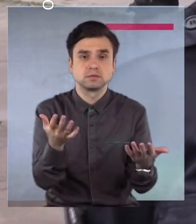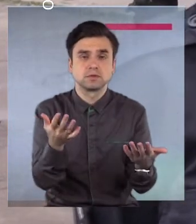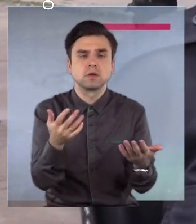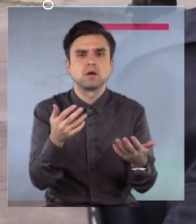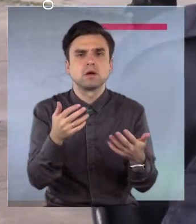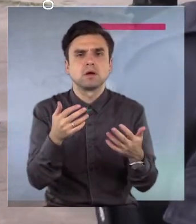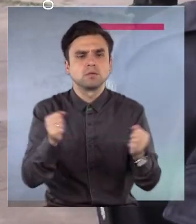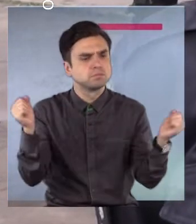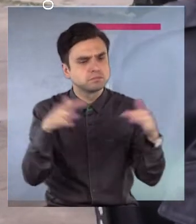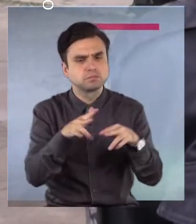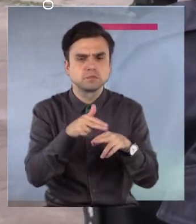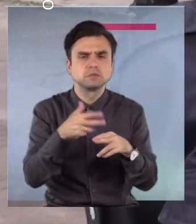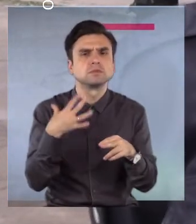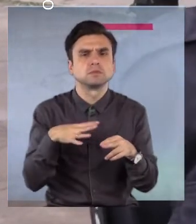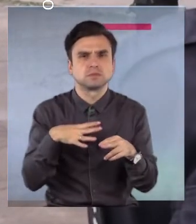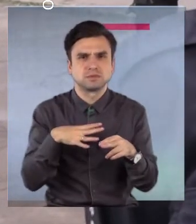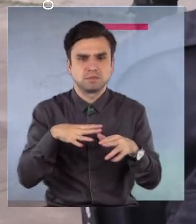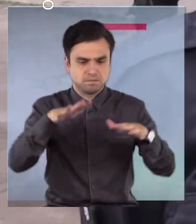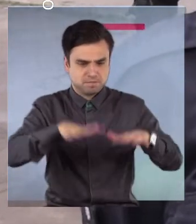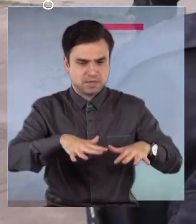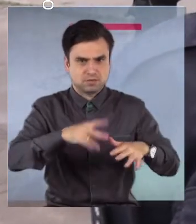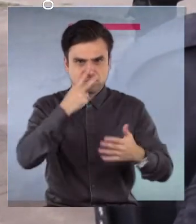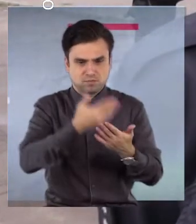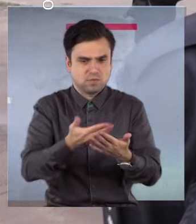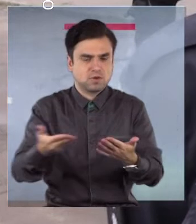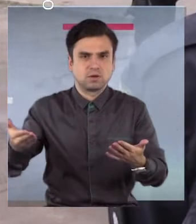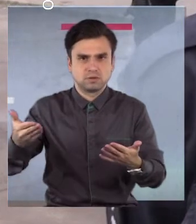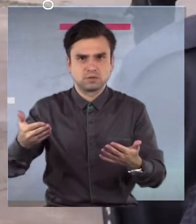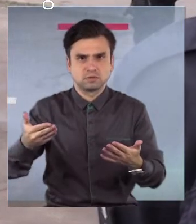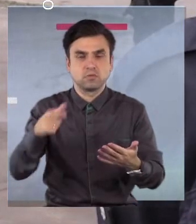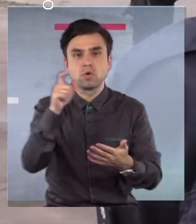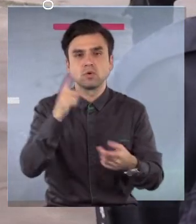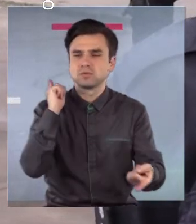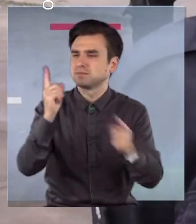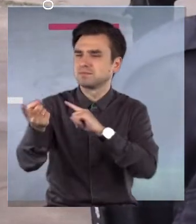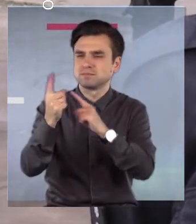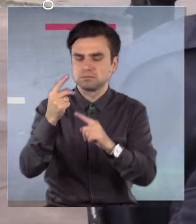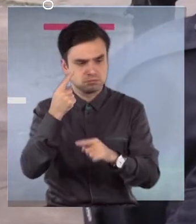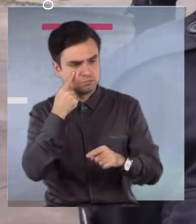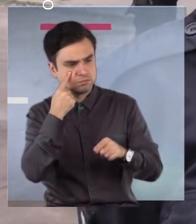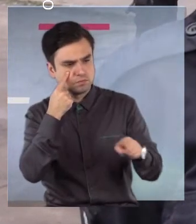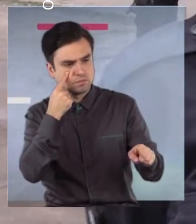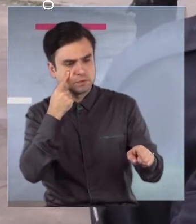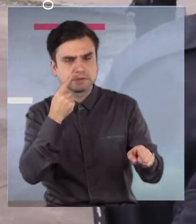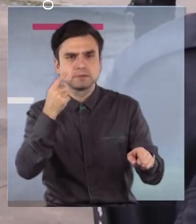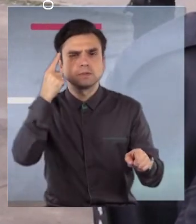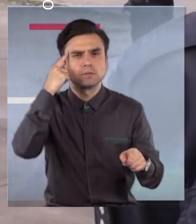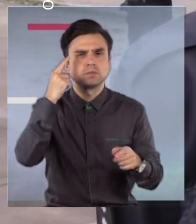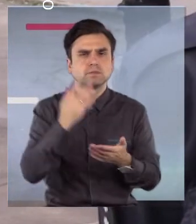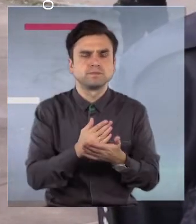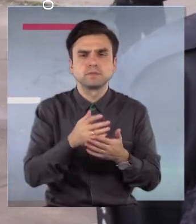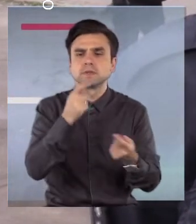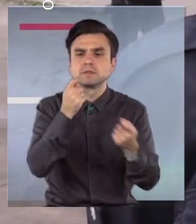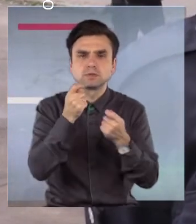локацію незвичну, яка буде закликати пішоходів думати, переходити в даному місці дорогу чи ні. Чому саме тут? Тому що